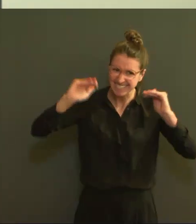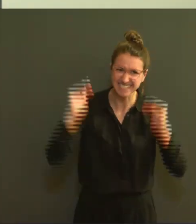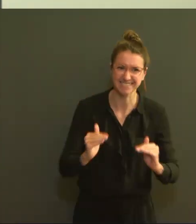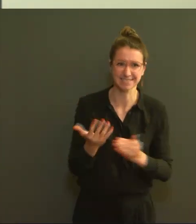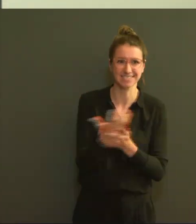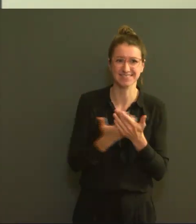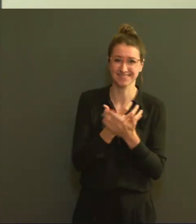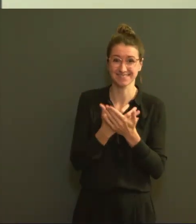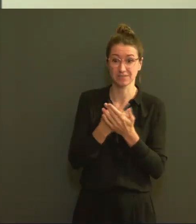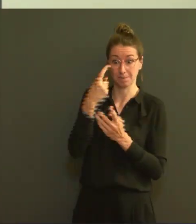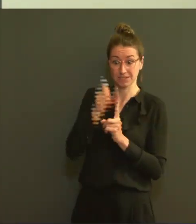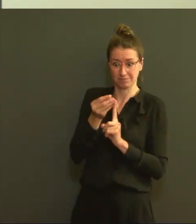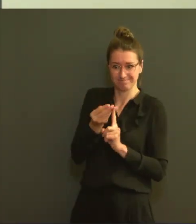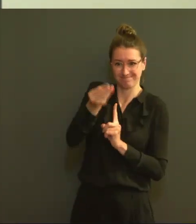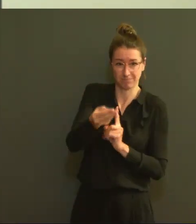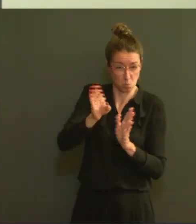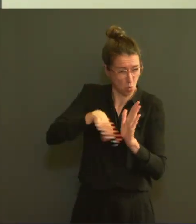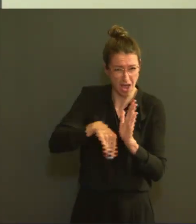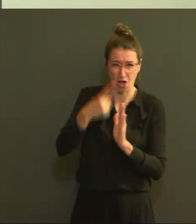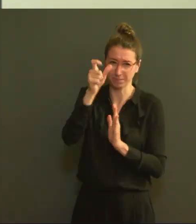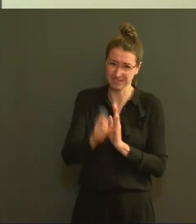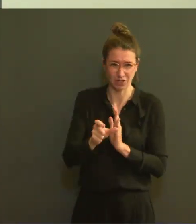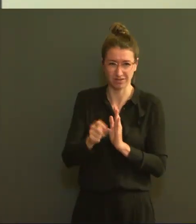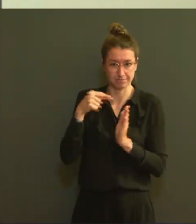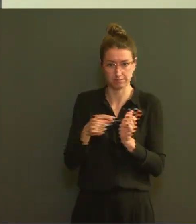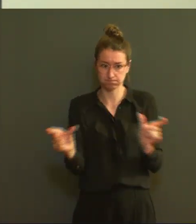de contrôler l'épidémie et puis la stopper.